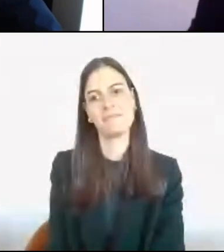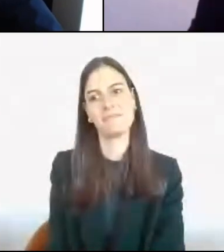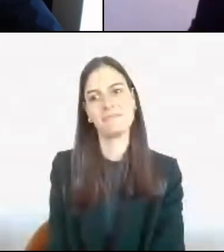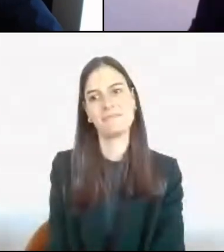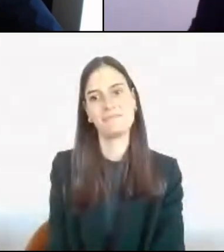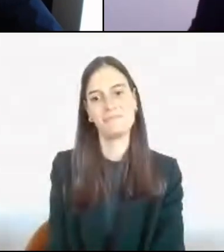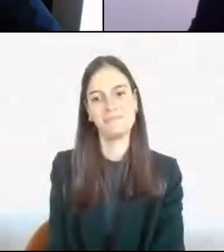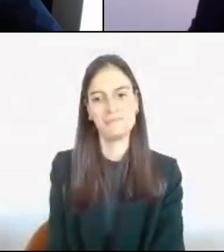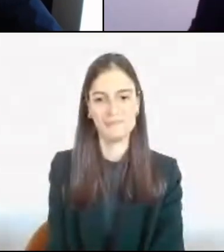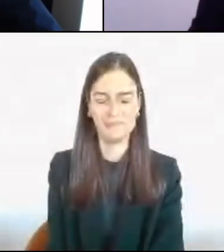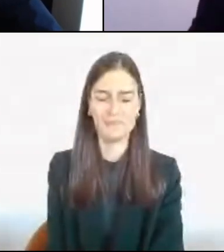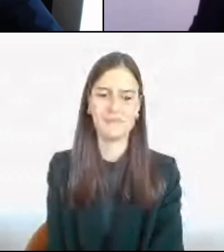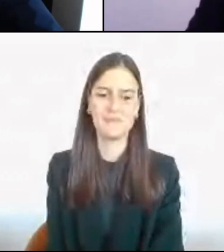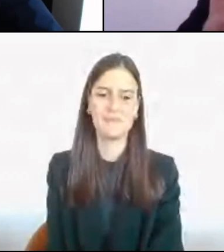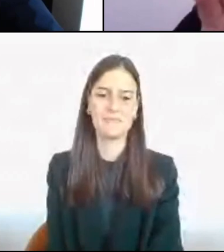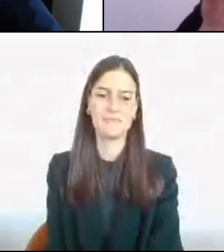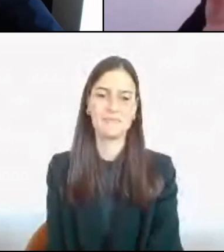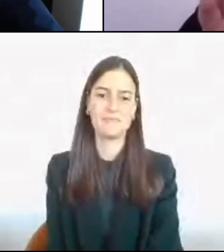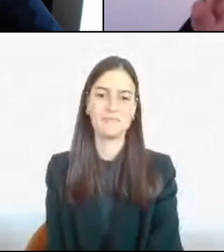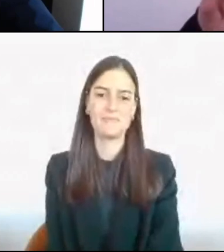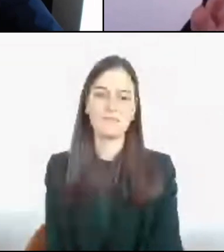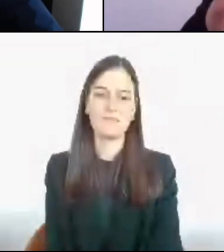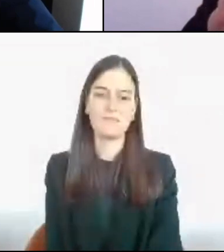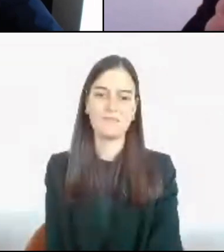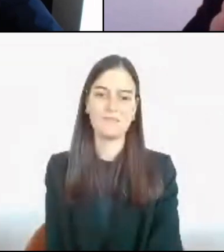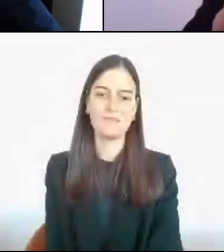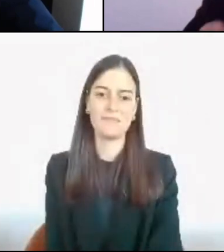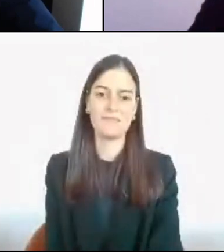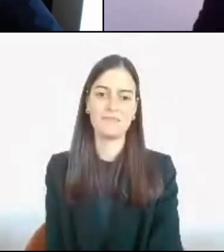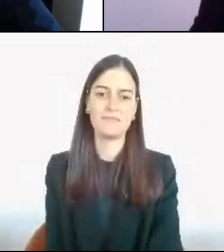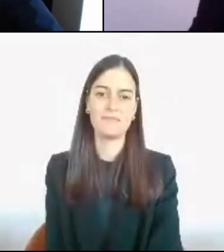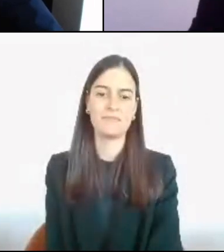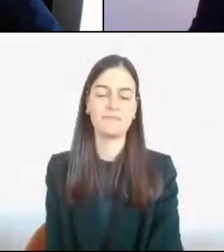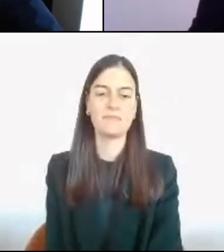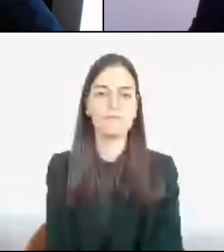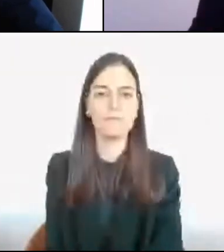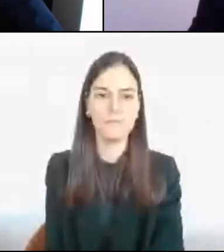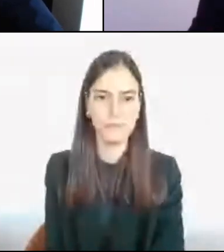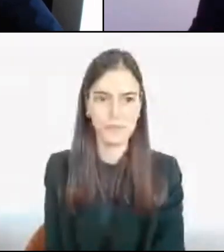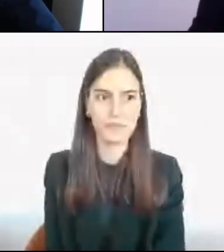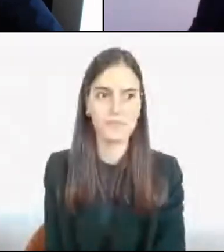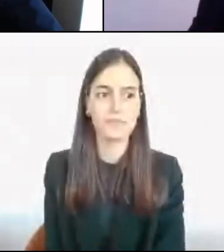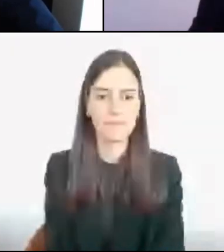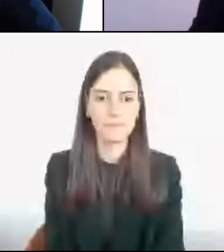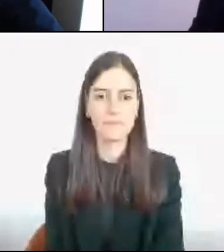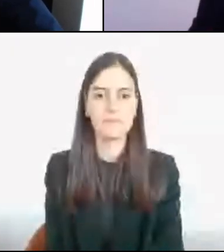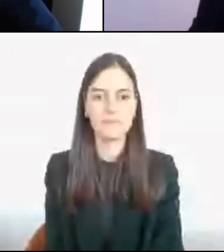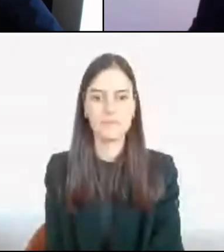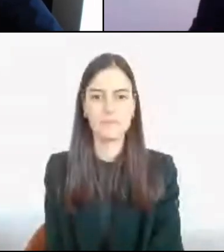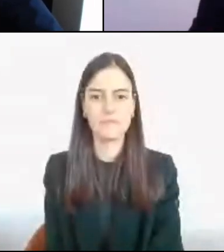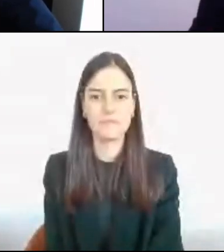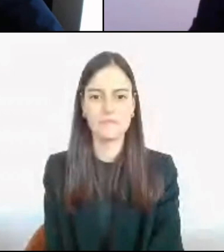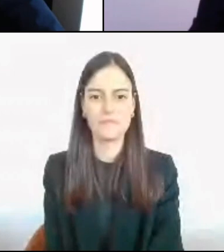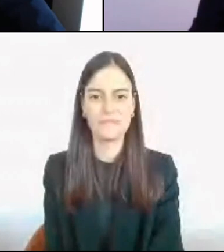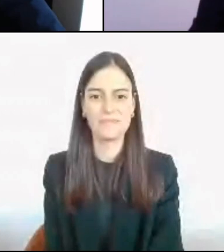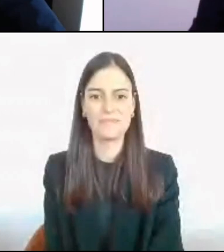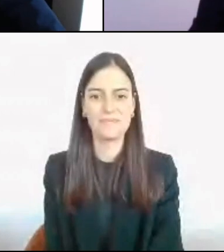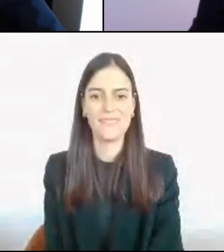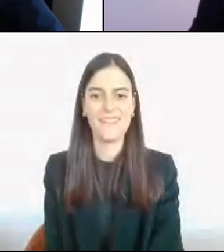de nous avoir posé autant de questions. On va conclure rapidement l'un et l'autre. Olivia et Gère, que faut-il retenir de ce